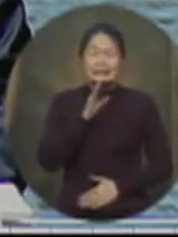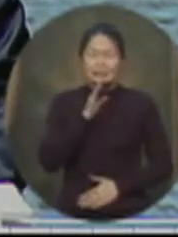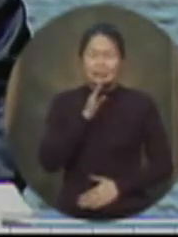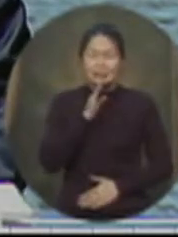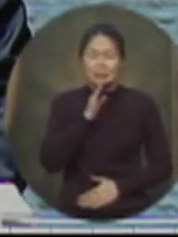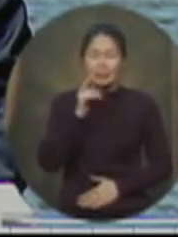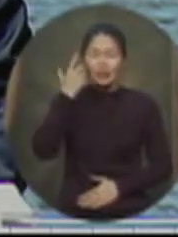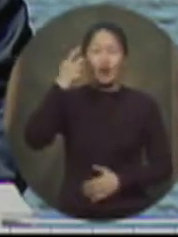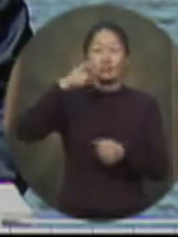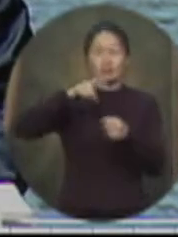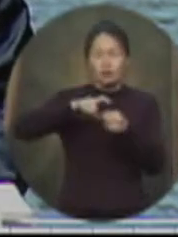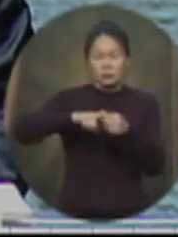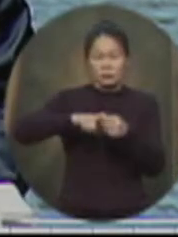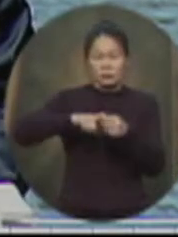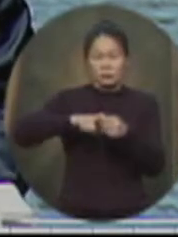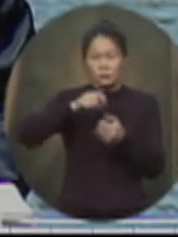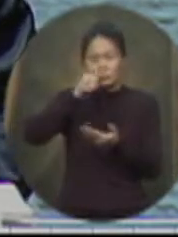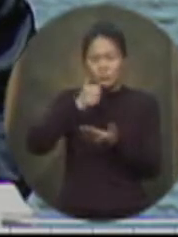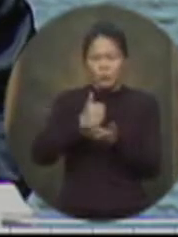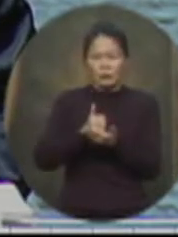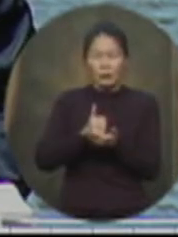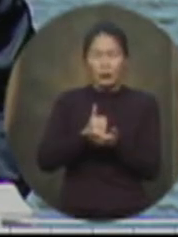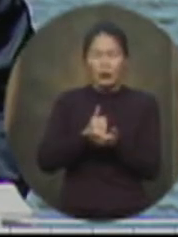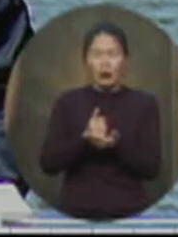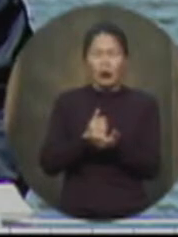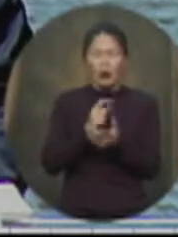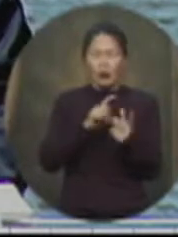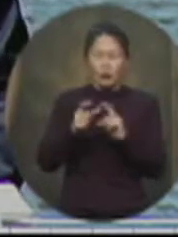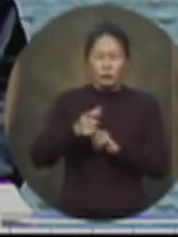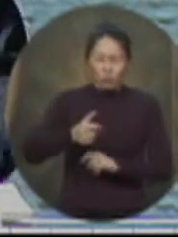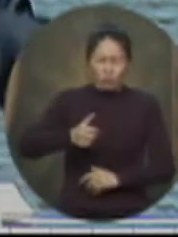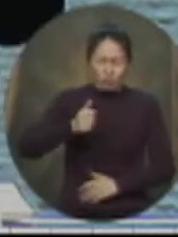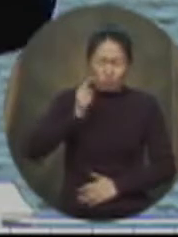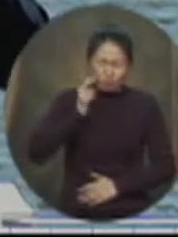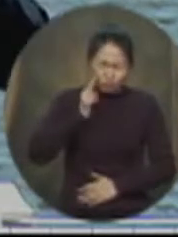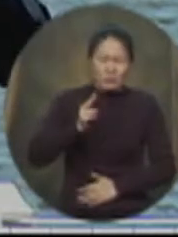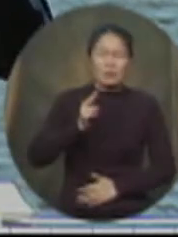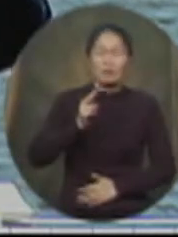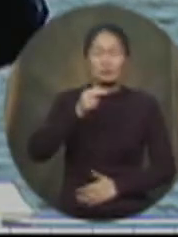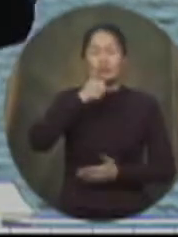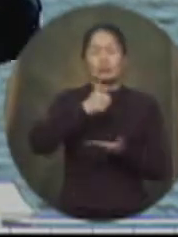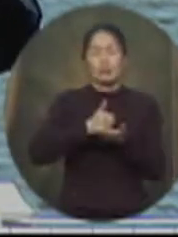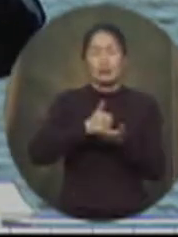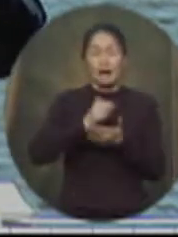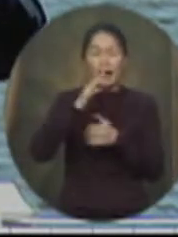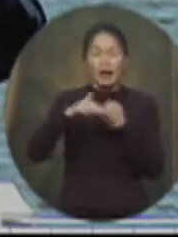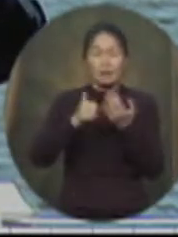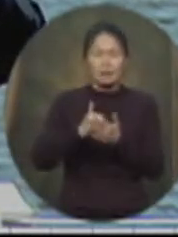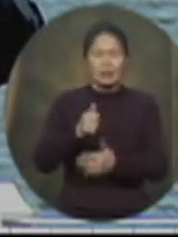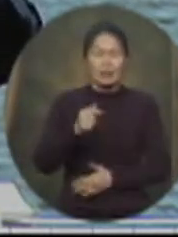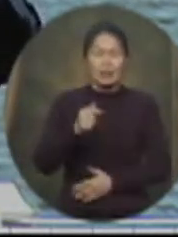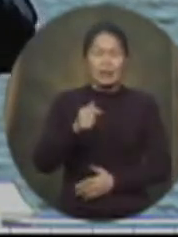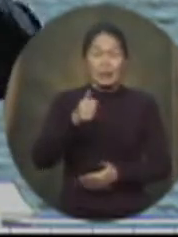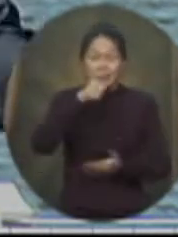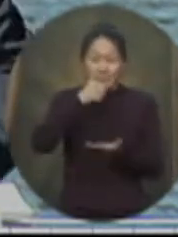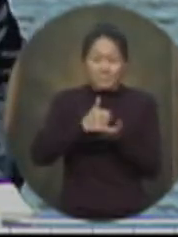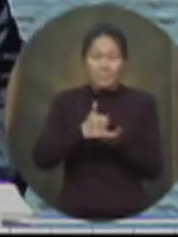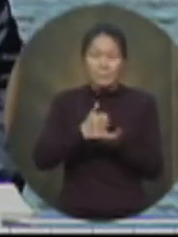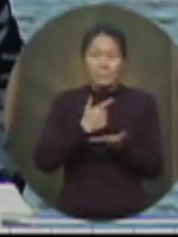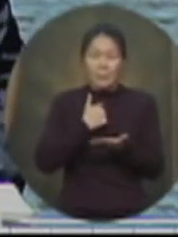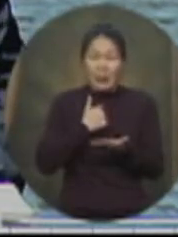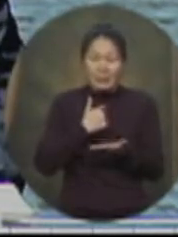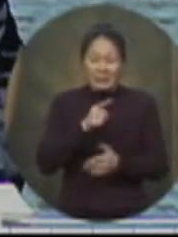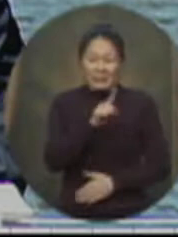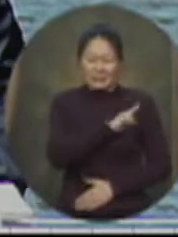영적인 죄가 훨씬 증가한 죄입니다 하나님께 짓는 죄 중에 제일 큰 죄가 믿지 않는